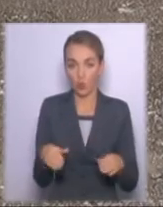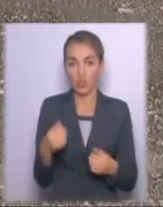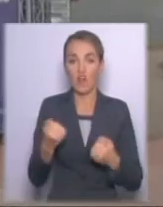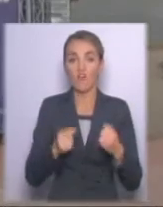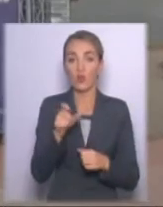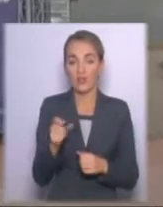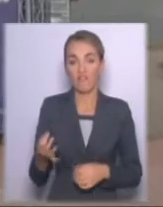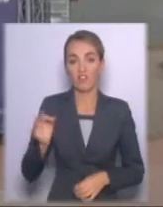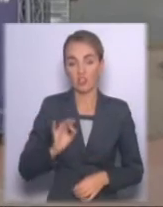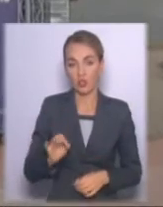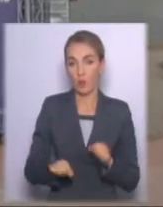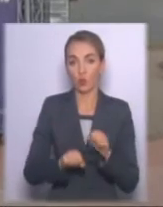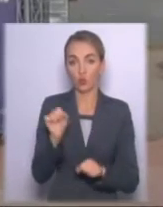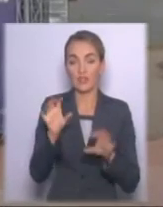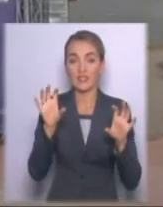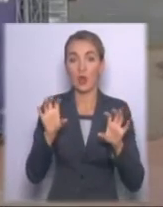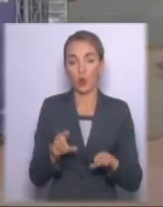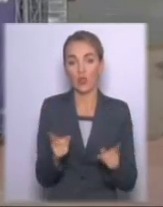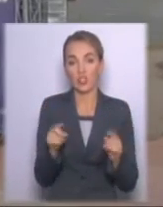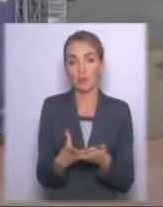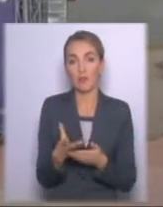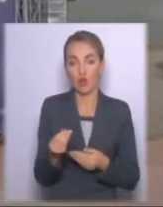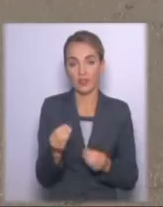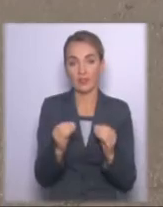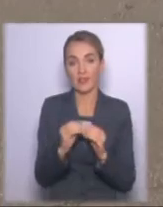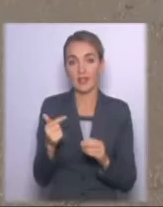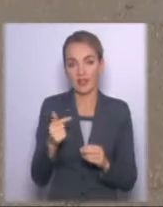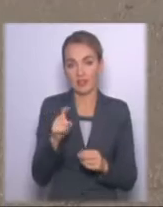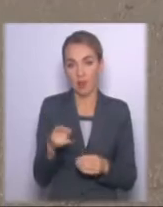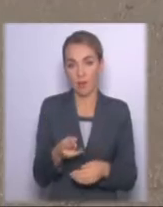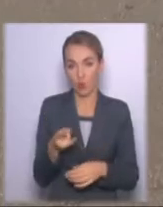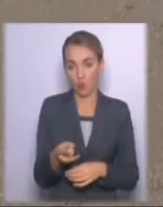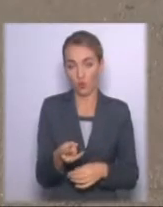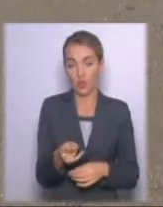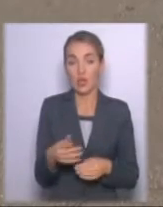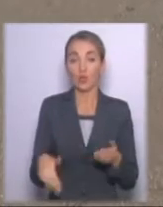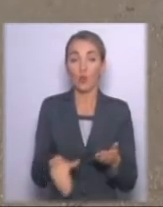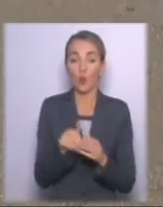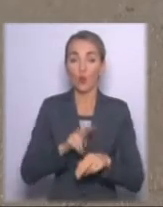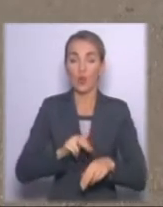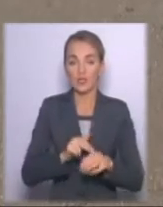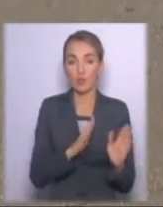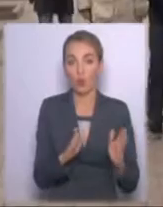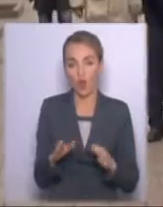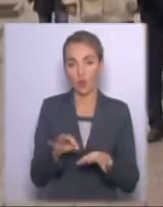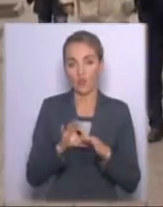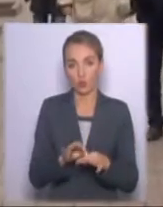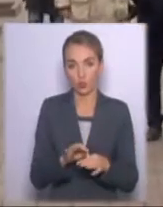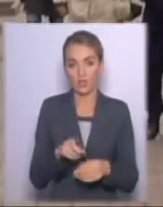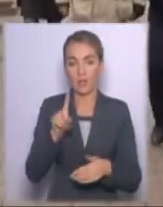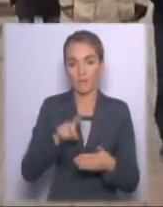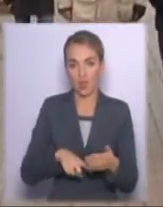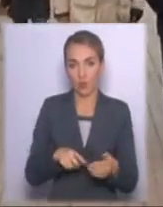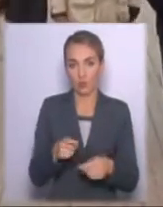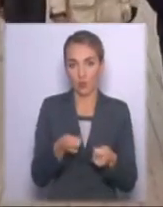водіям вигідніше порушувати закон, аніж сплачувати 10 гривень за парковку. Проте з допомогою поліції порядок все ж не ведуть, запевняють